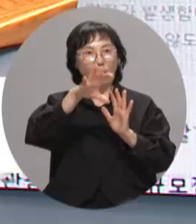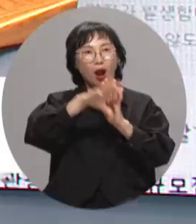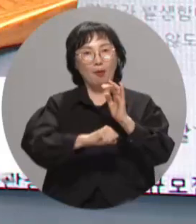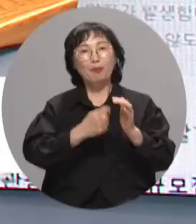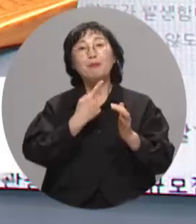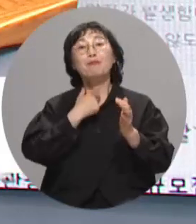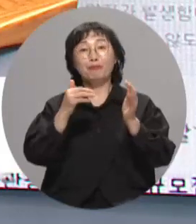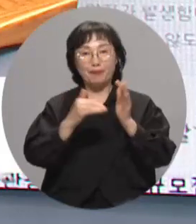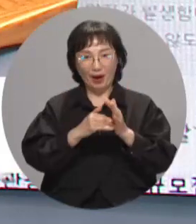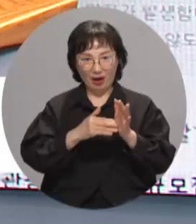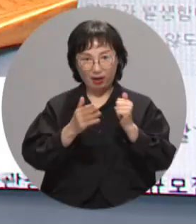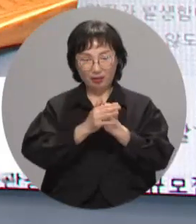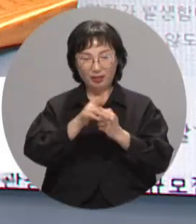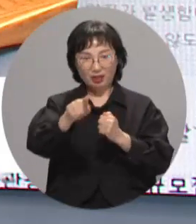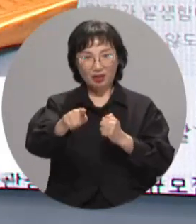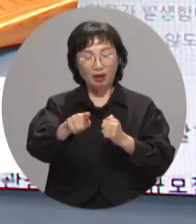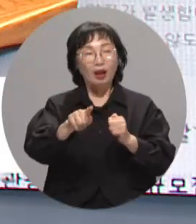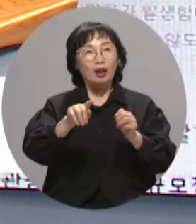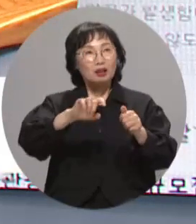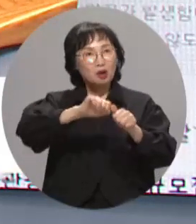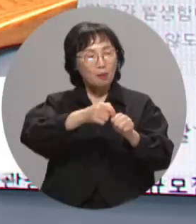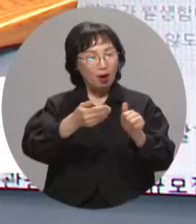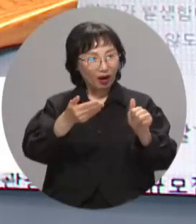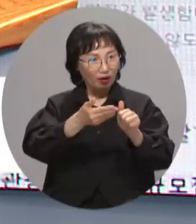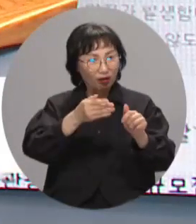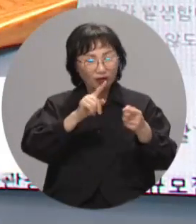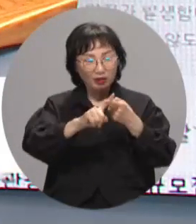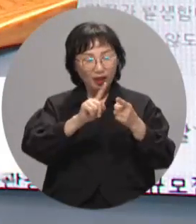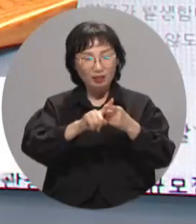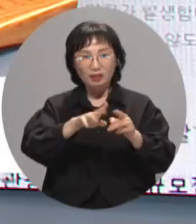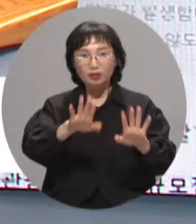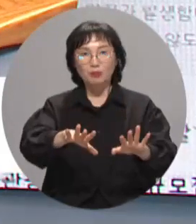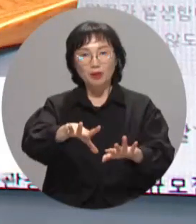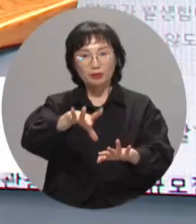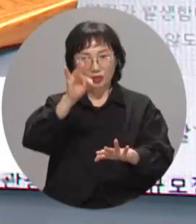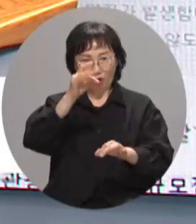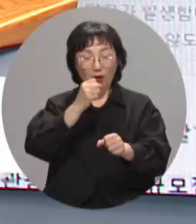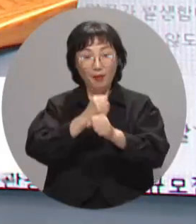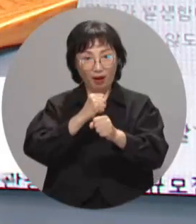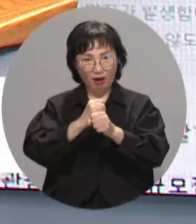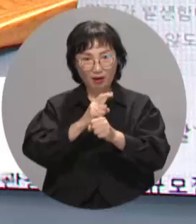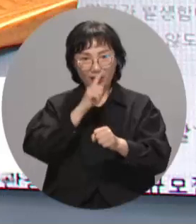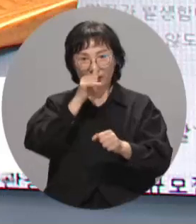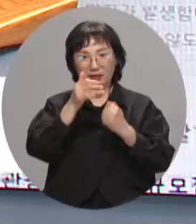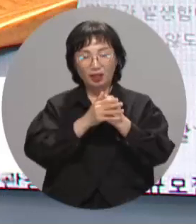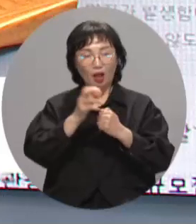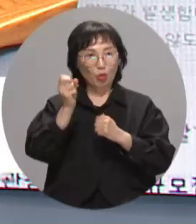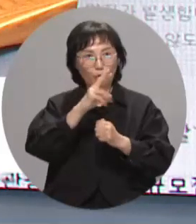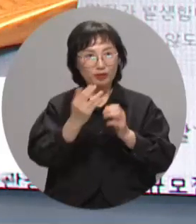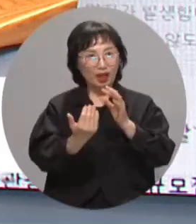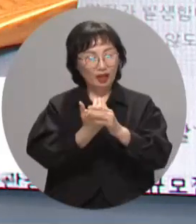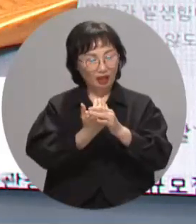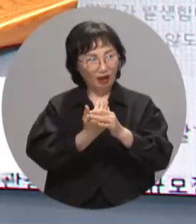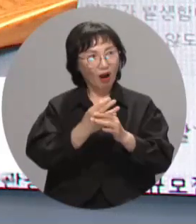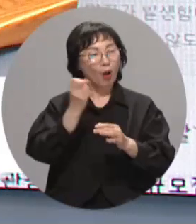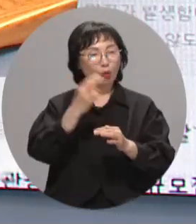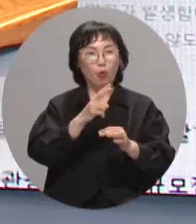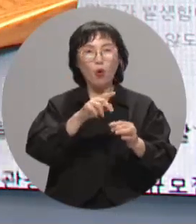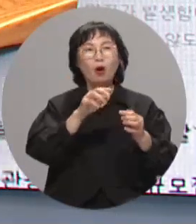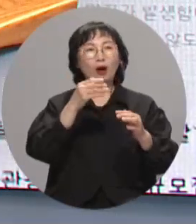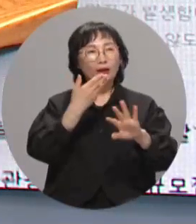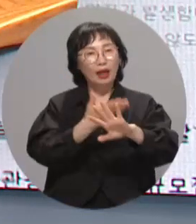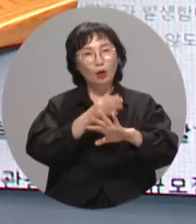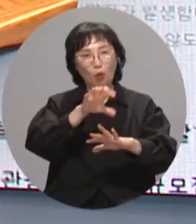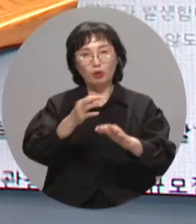처벌까지 이어진 드문 사례로 그간의 관행에 경종을 울렸다는 평가지만 재발할 여지는 여전하다는 지적도